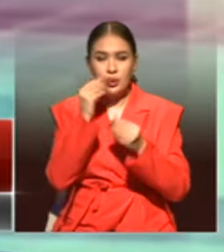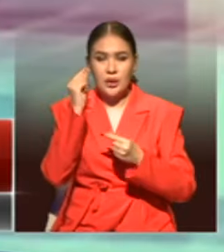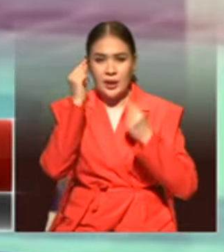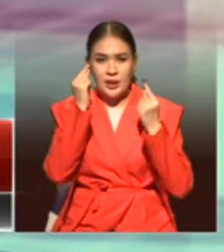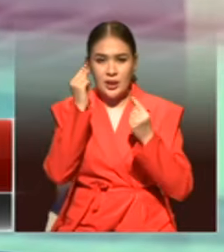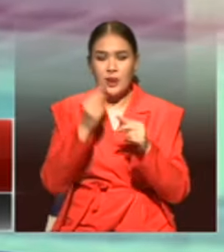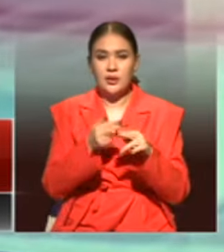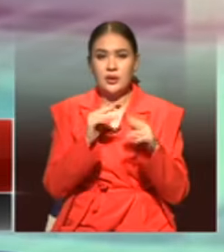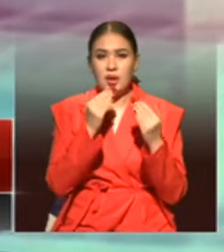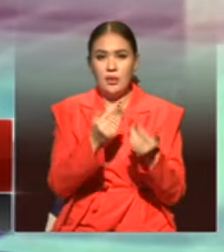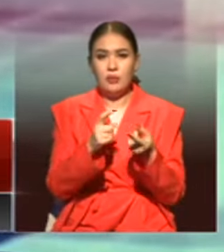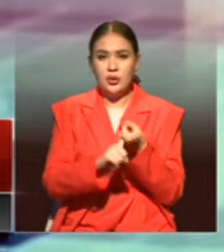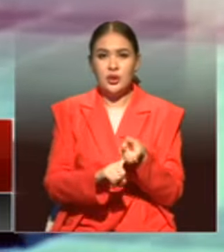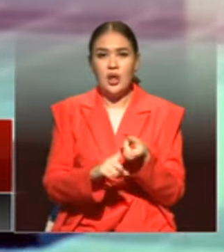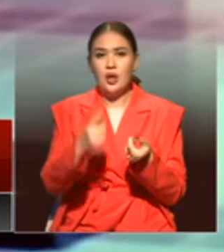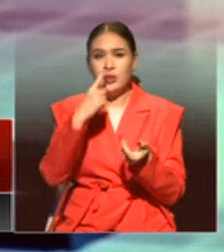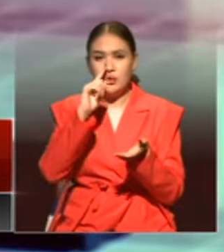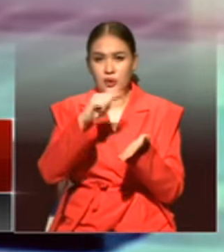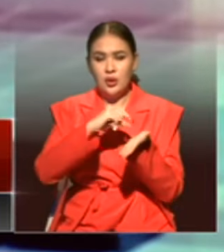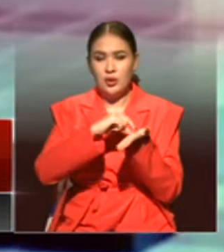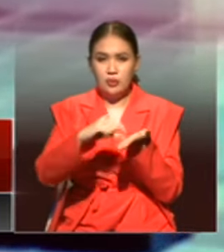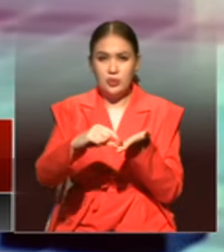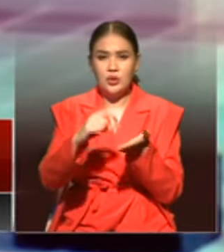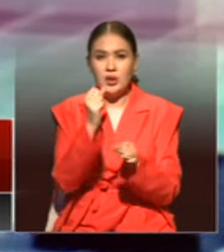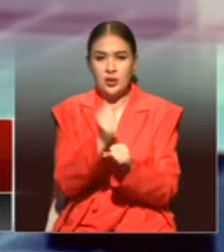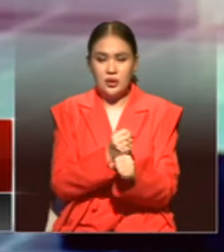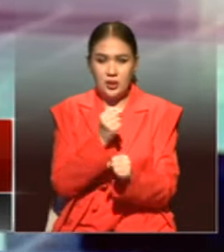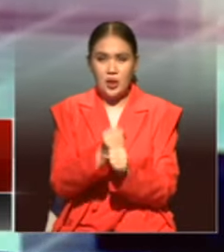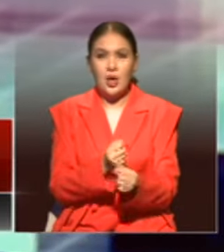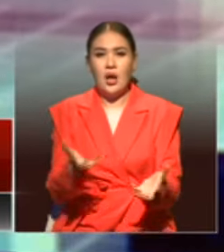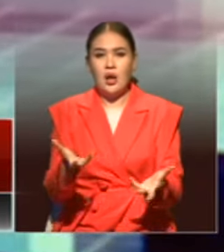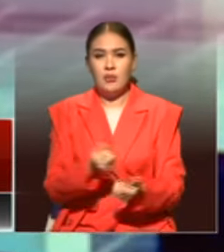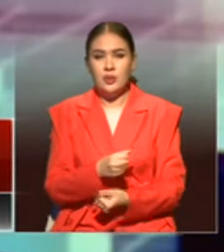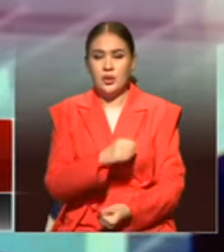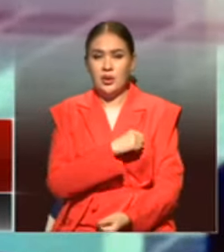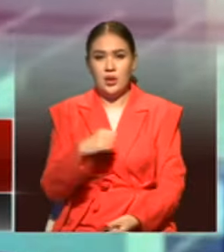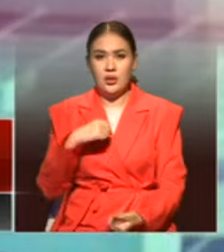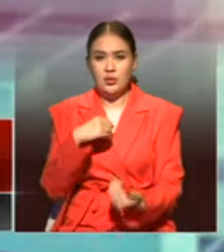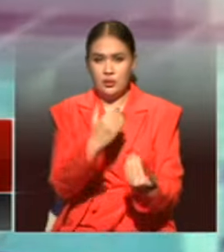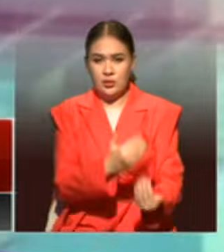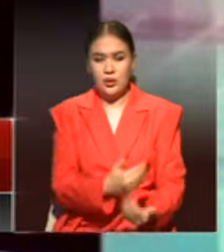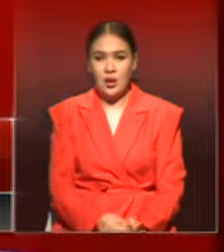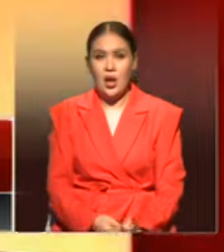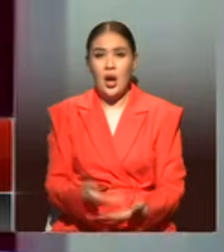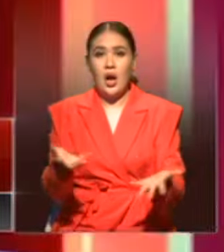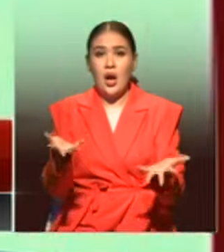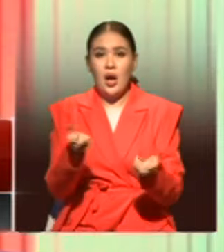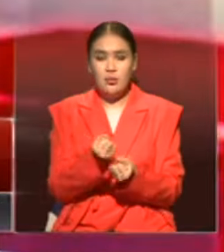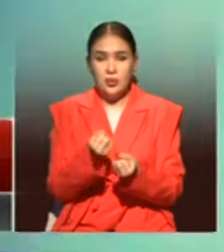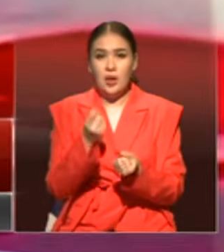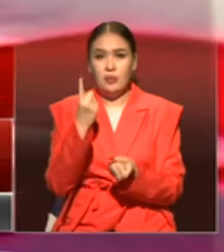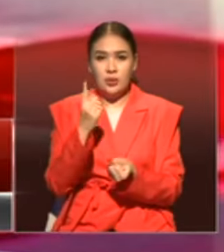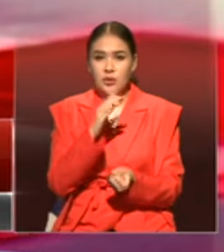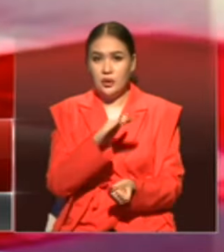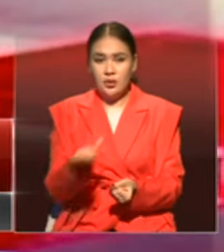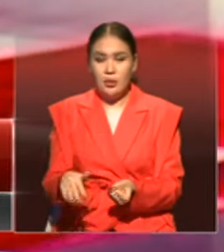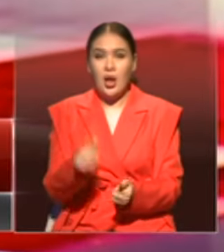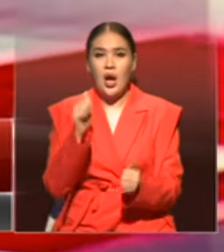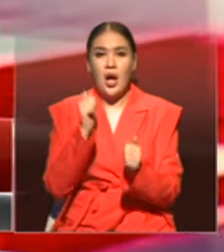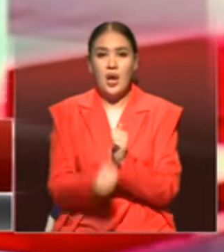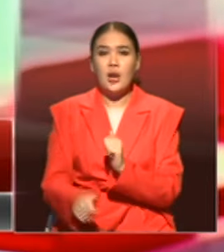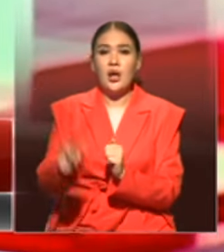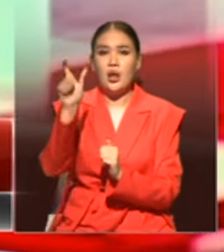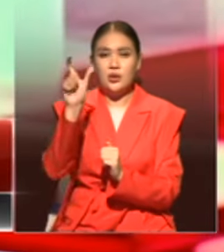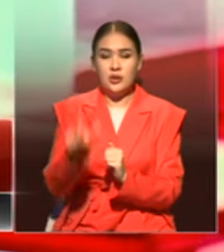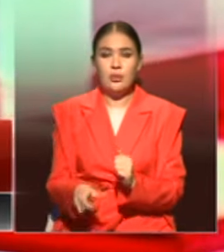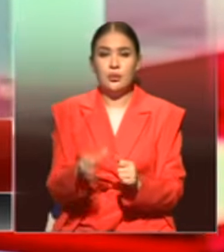интеллект, сонымен штрих-кодтарды сұрыптап қабылдап алады өзі. Қабылдап қана қоймай, әр адамға